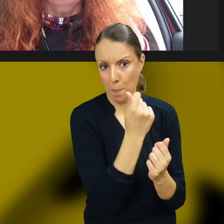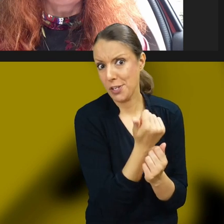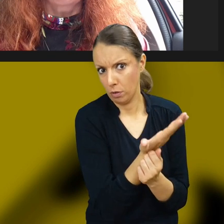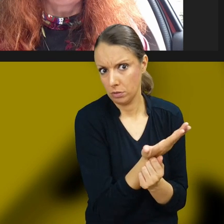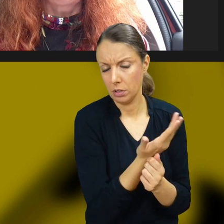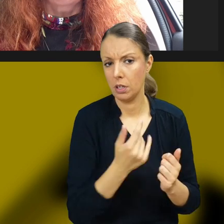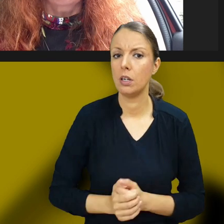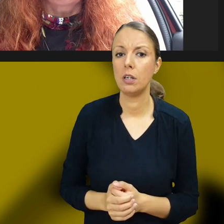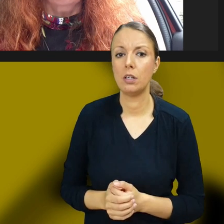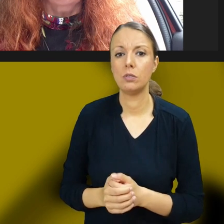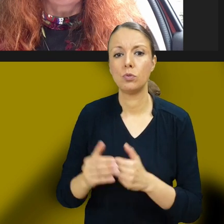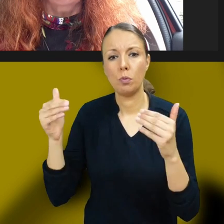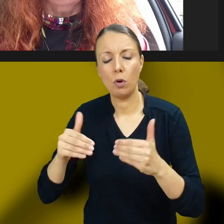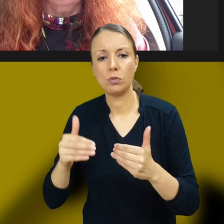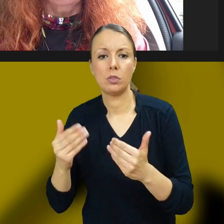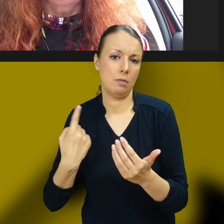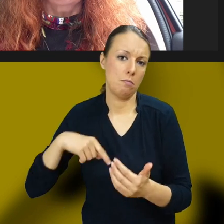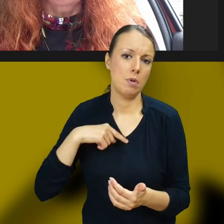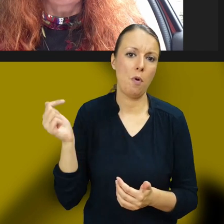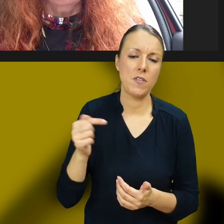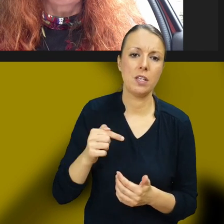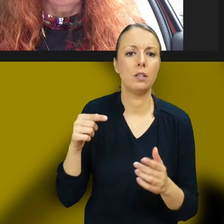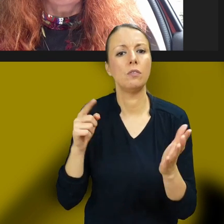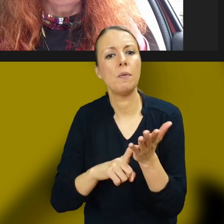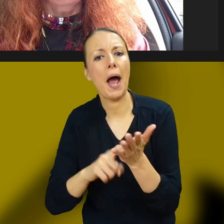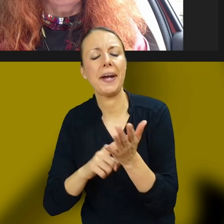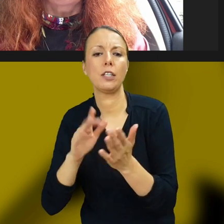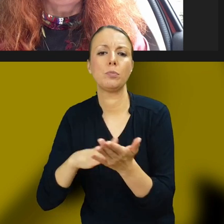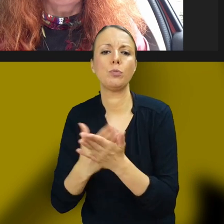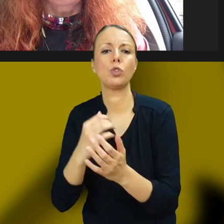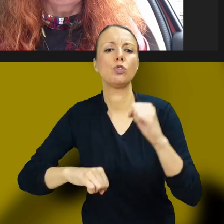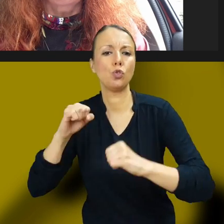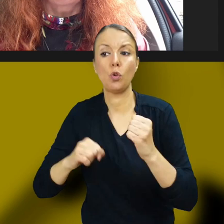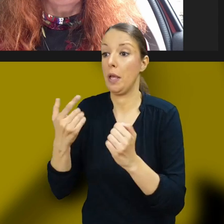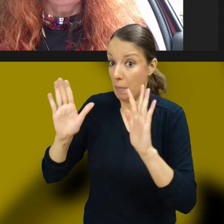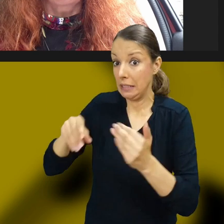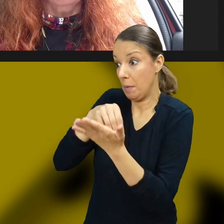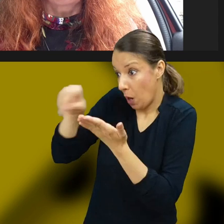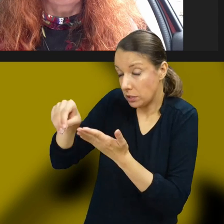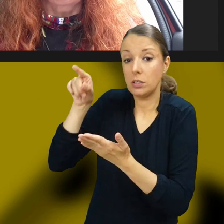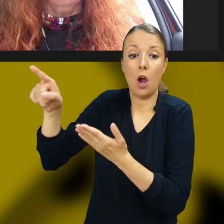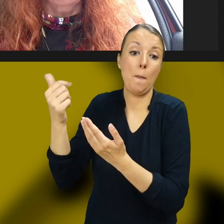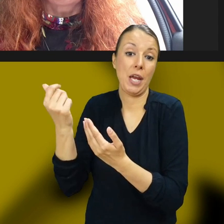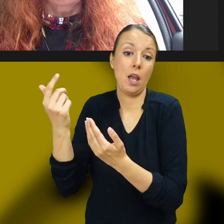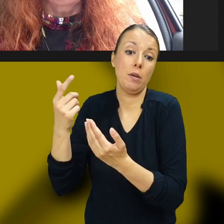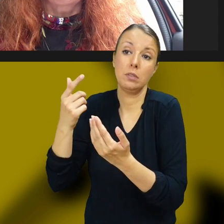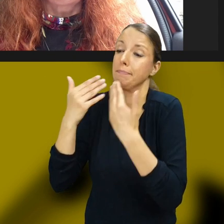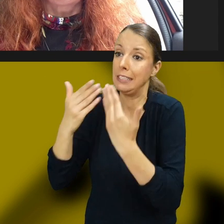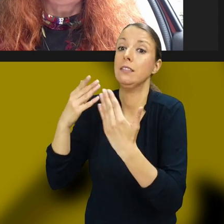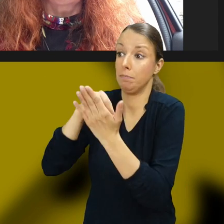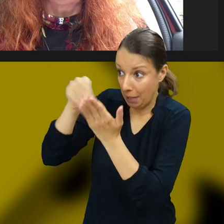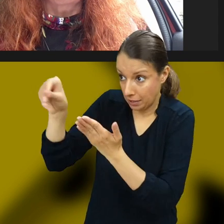materiałów źródłowych? To jedno takie pytanie. A drugie, A pozwolę sobie przy okazji nawet nie postawić pytania, tylko